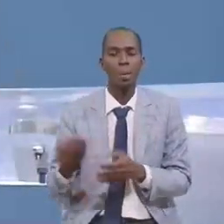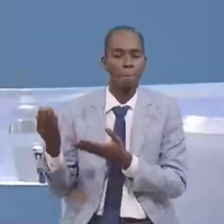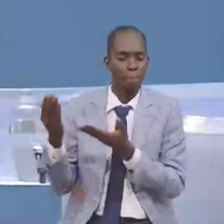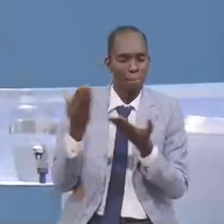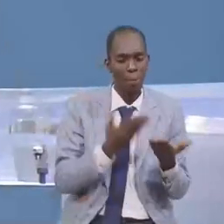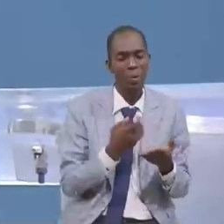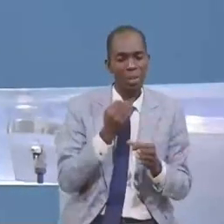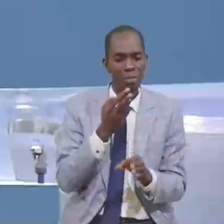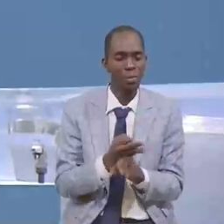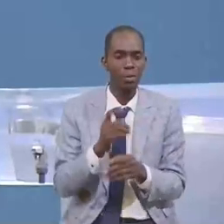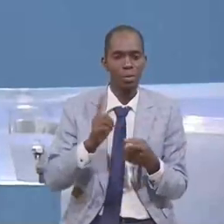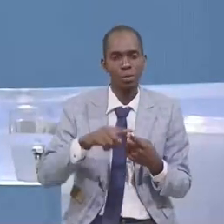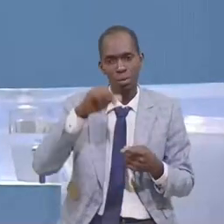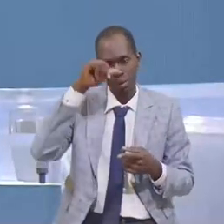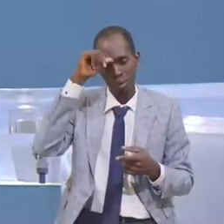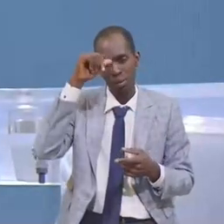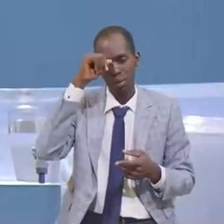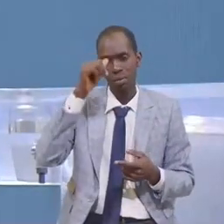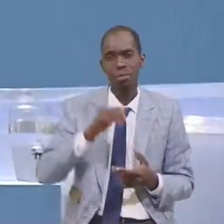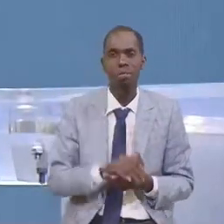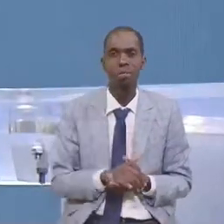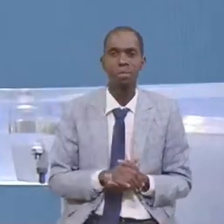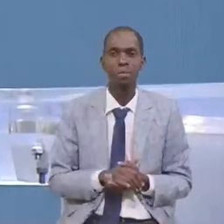et il a mis la foi en Inde.